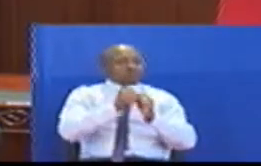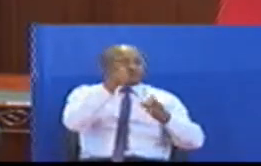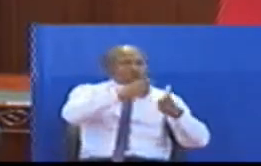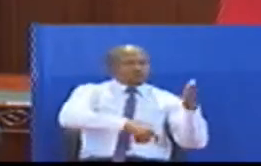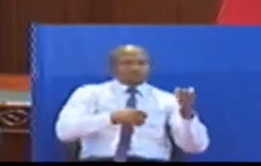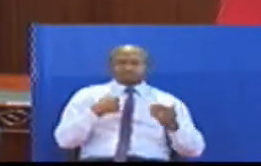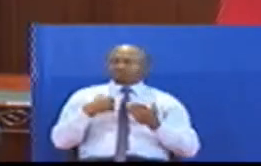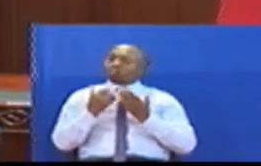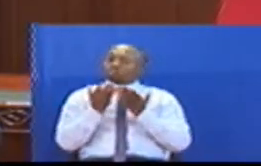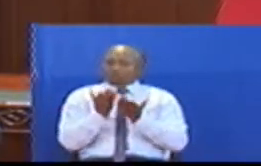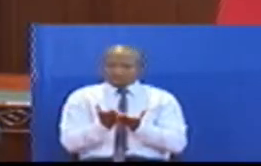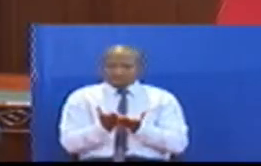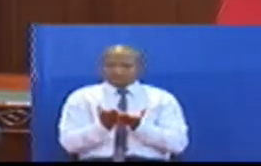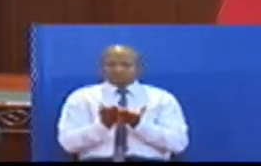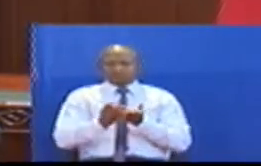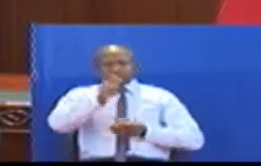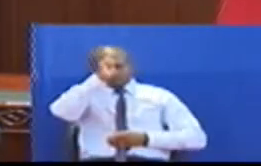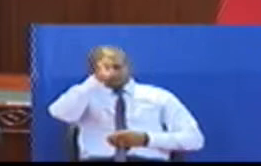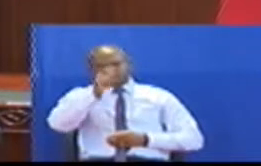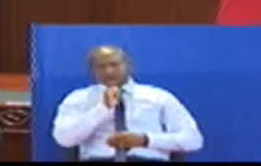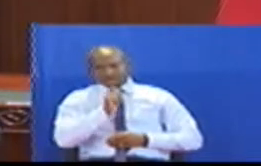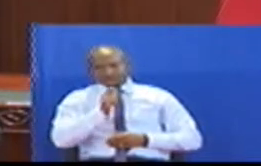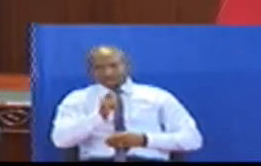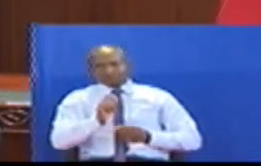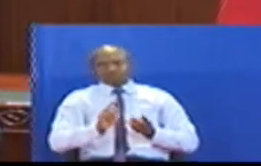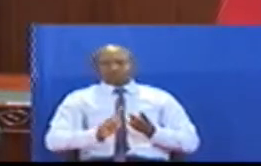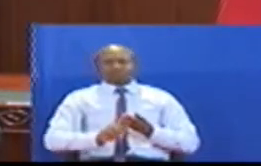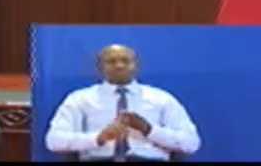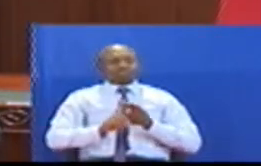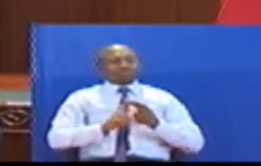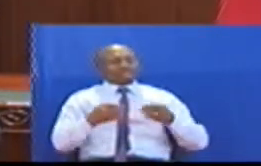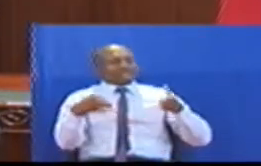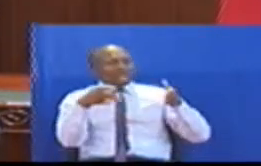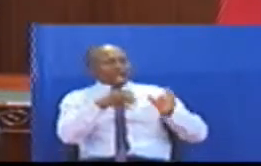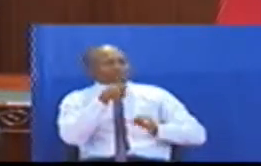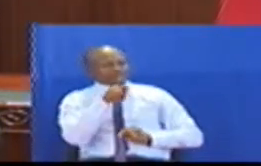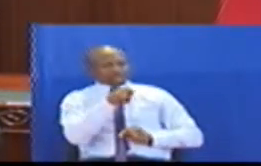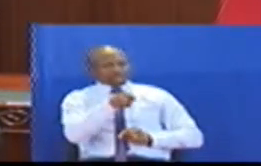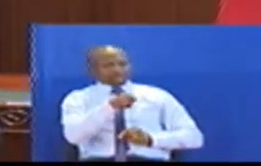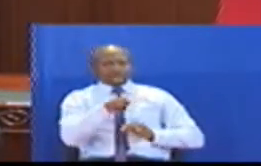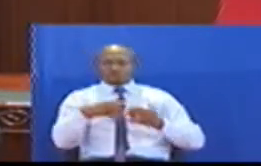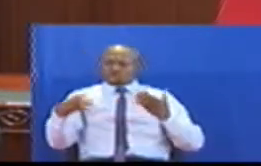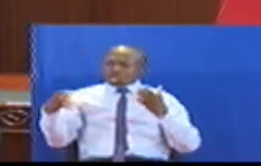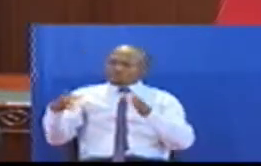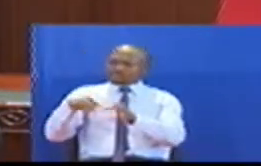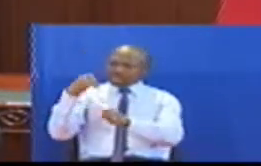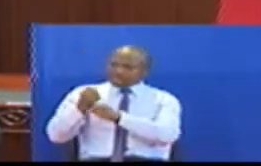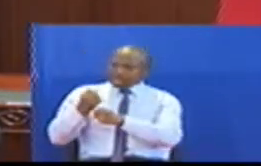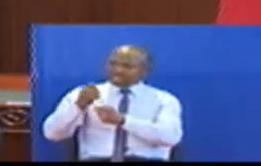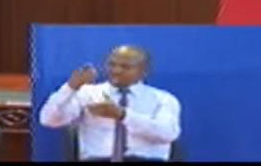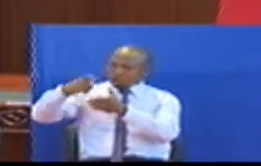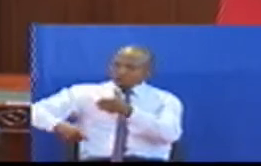nilikuwa naomba mheshimiwa speaker, hii kamati kikosi kazi cha kodi,